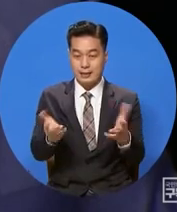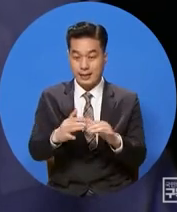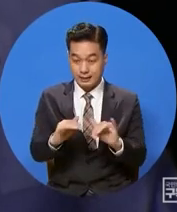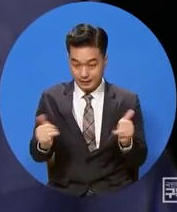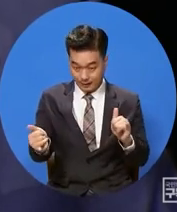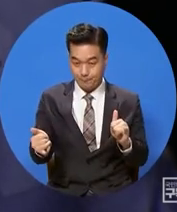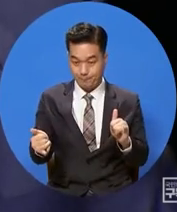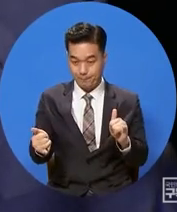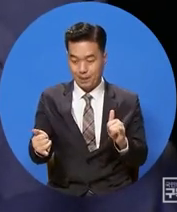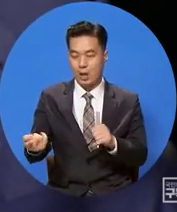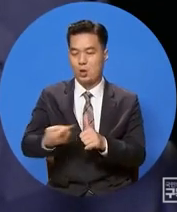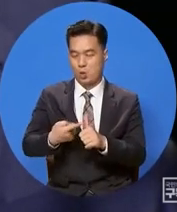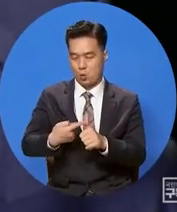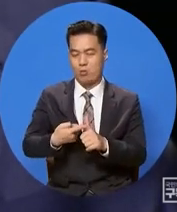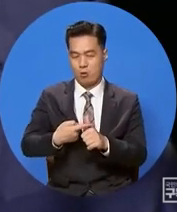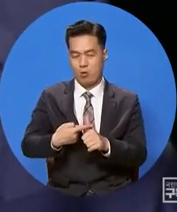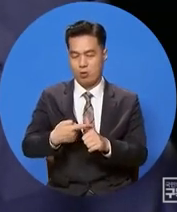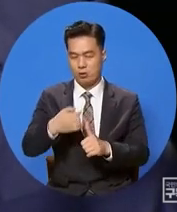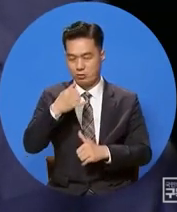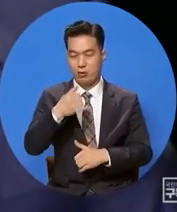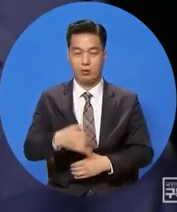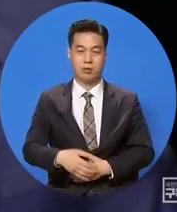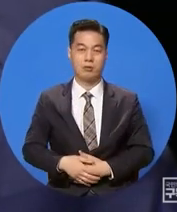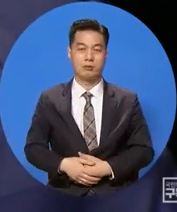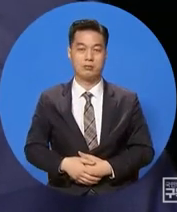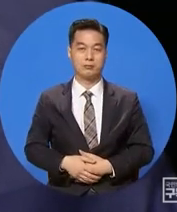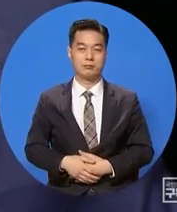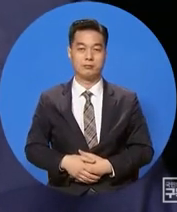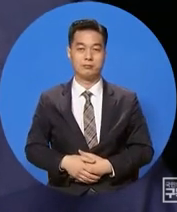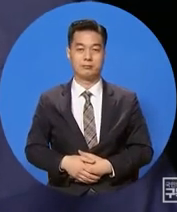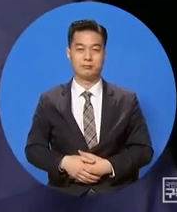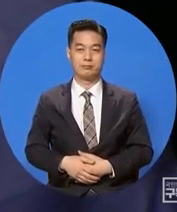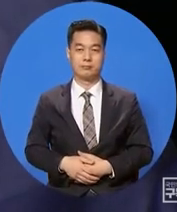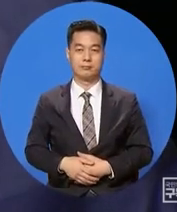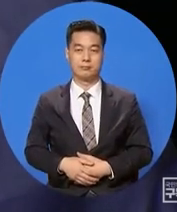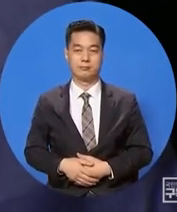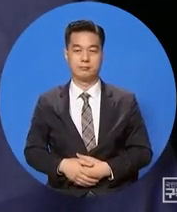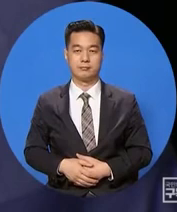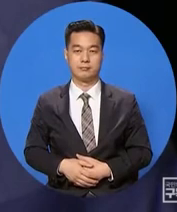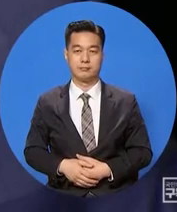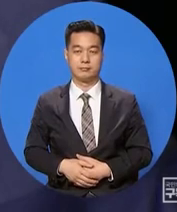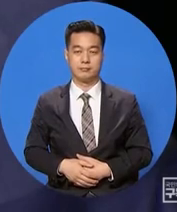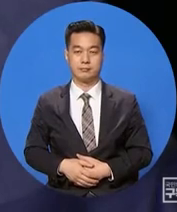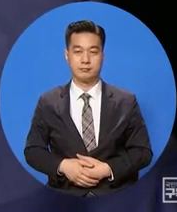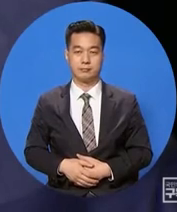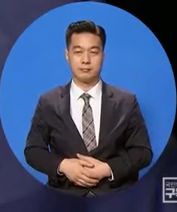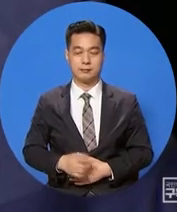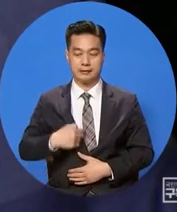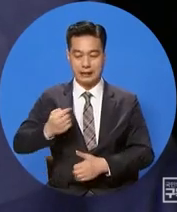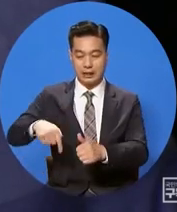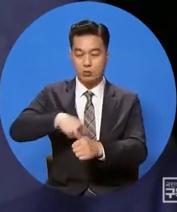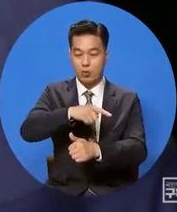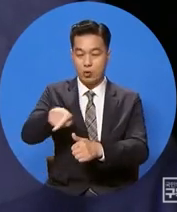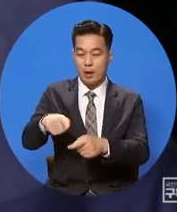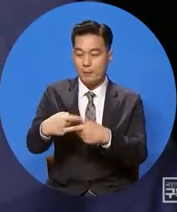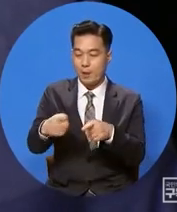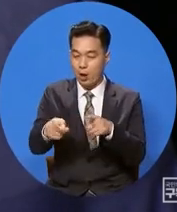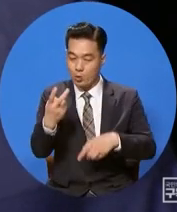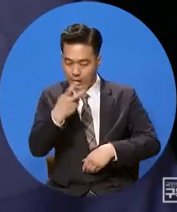사람이 욕도 먹는다. 어? 그 괜히 그 자기 세평 관리하고 말이야 일 안